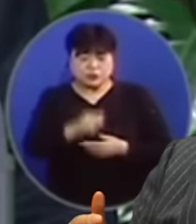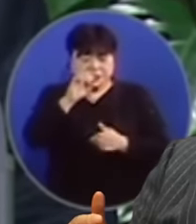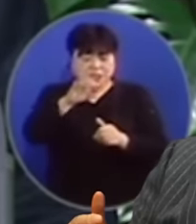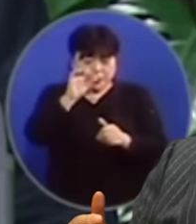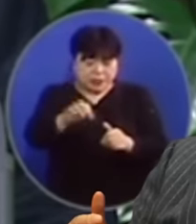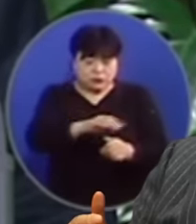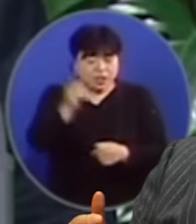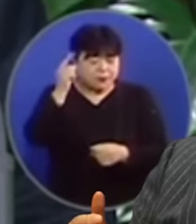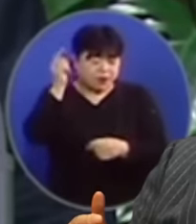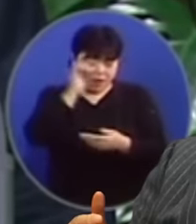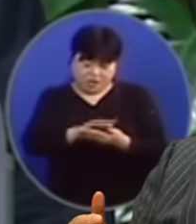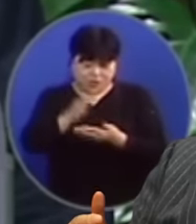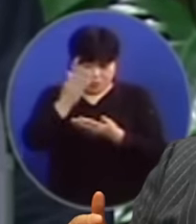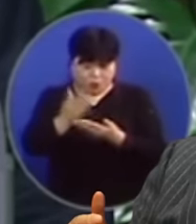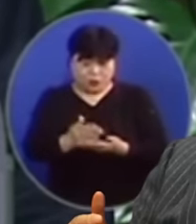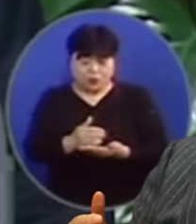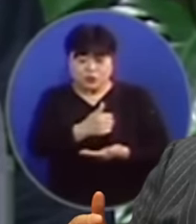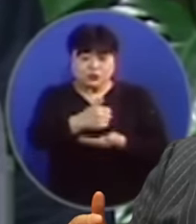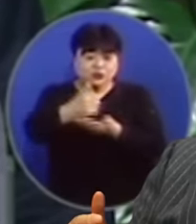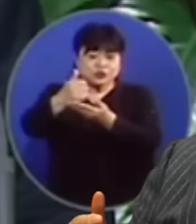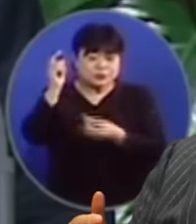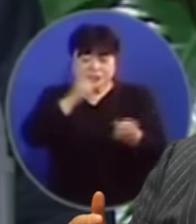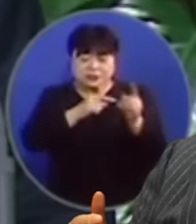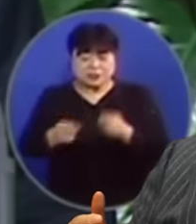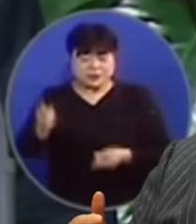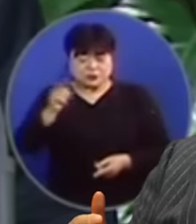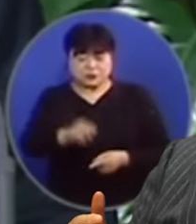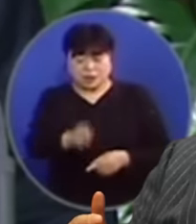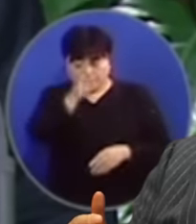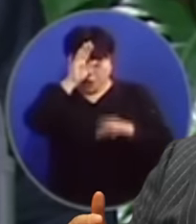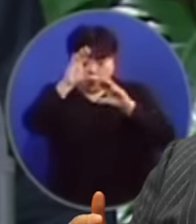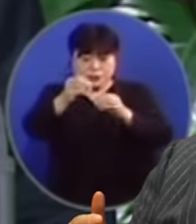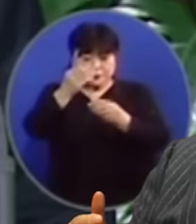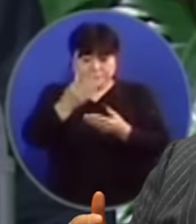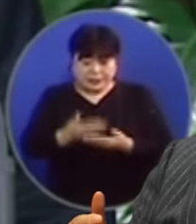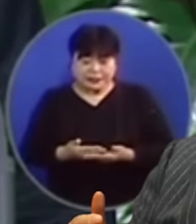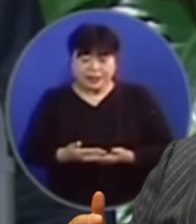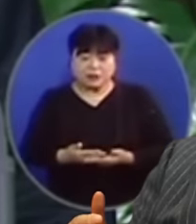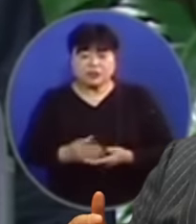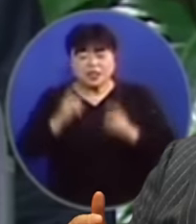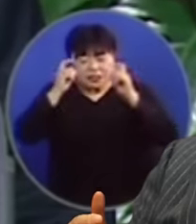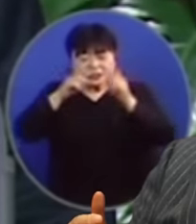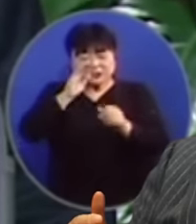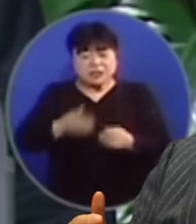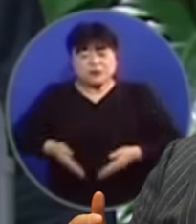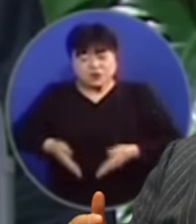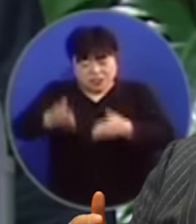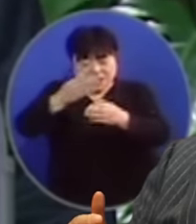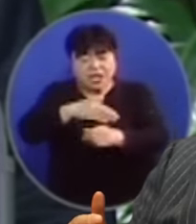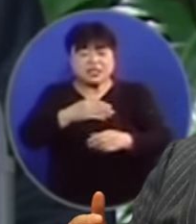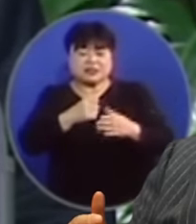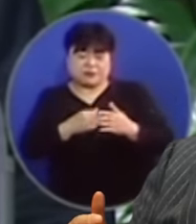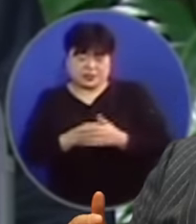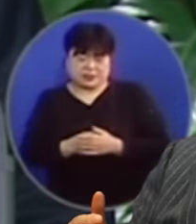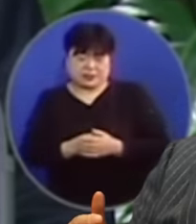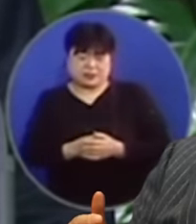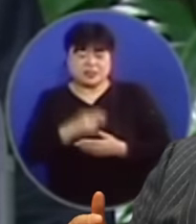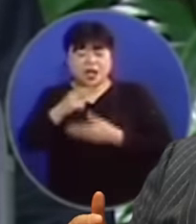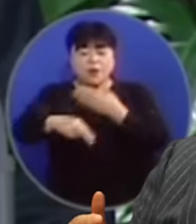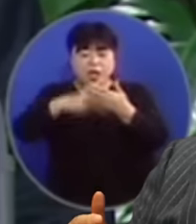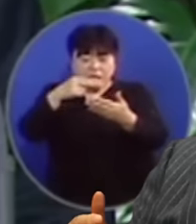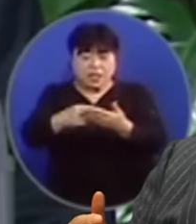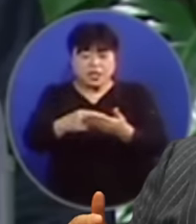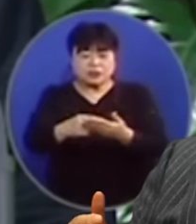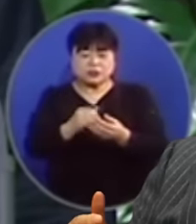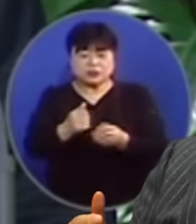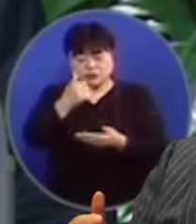받음으로 우리가 평화를 누리고 제가 채찍에 맞으므로 우리가 나음을 입었도다. 우리는 다 양같이 그런 행하여 각기 제 길로 갔거늘 야훼께서 우리